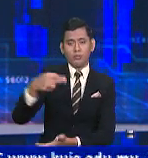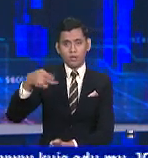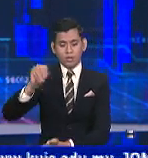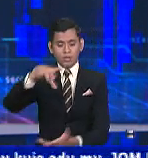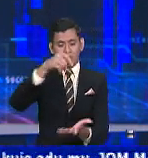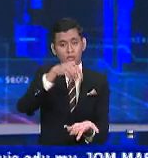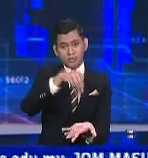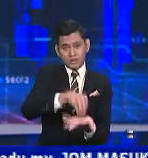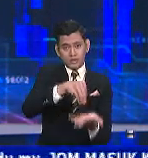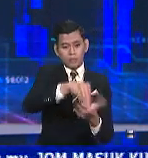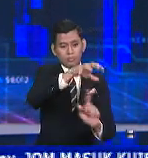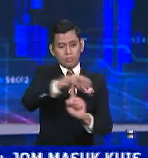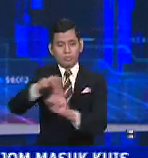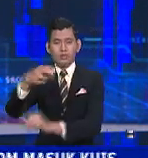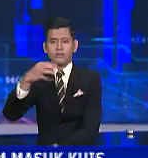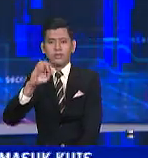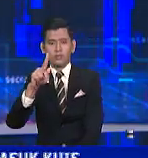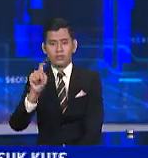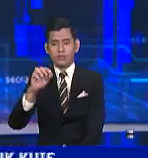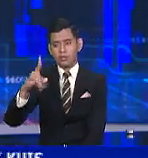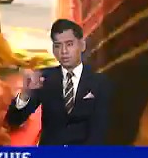Bod di Chowkit, Kuala Lumpur.